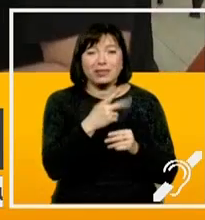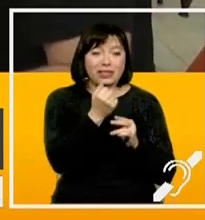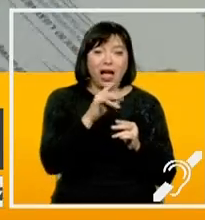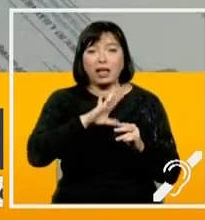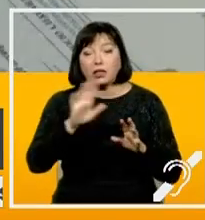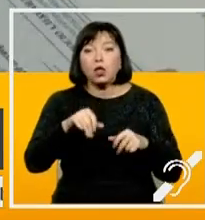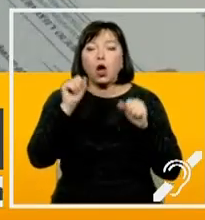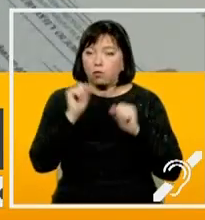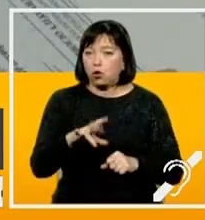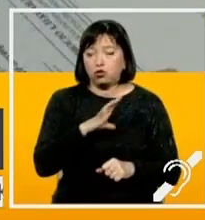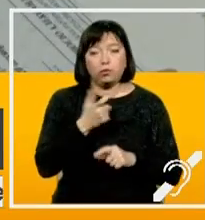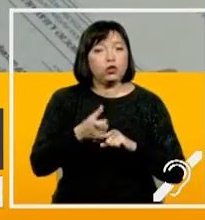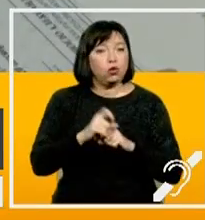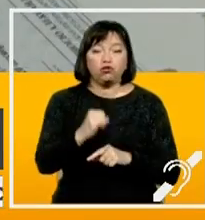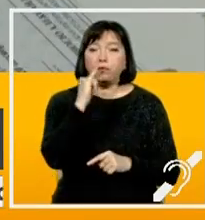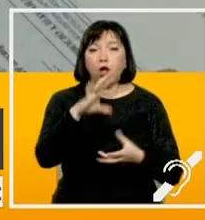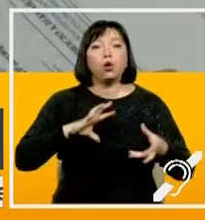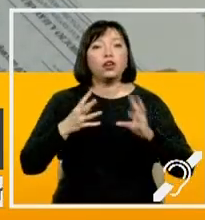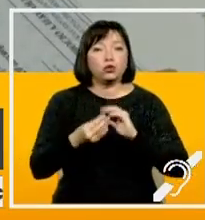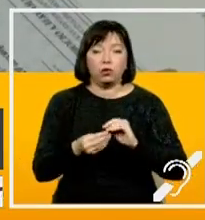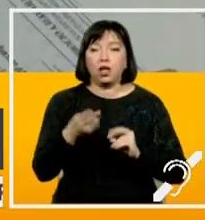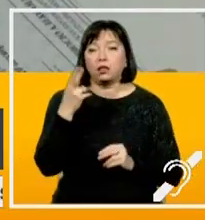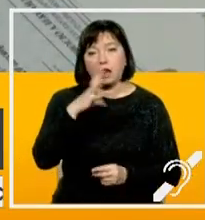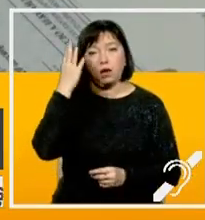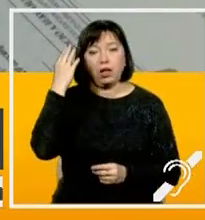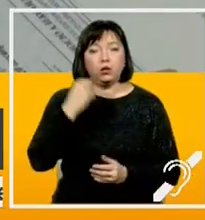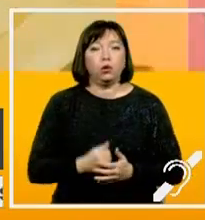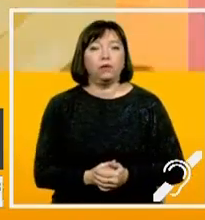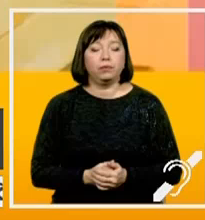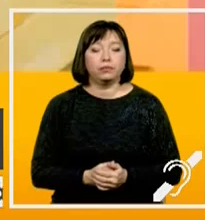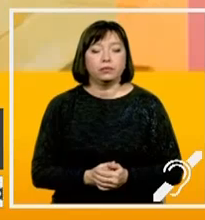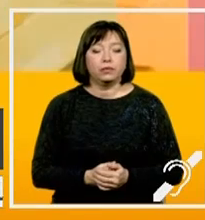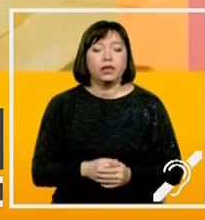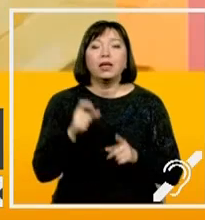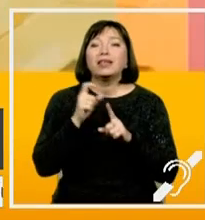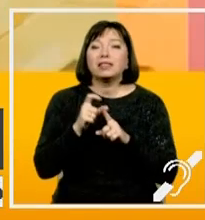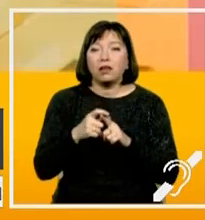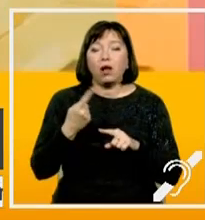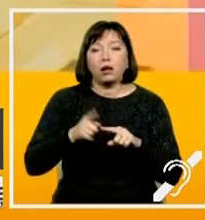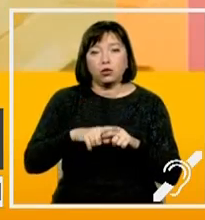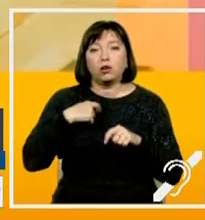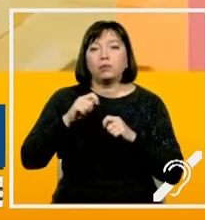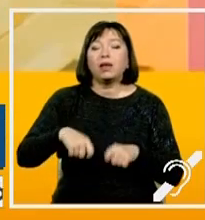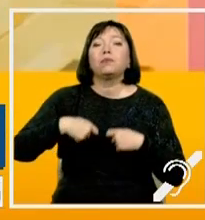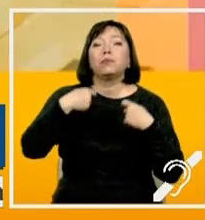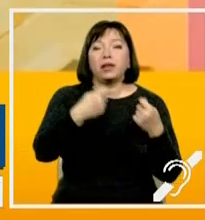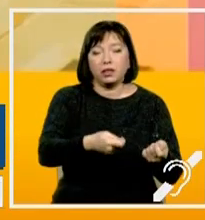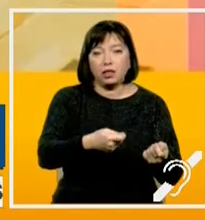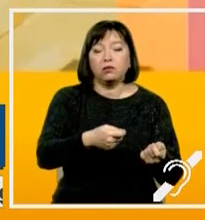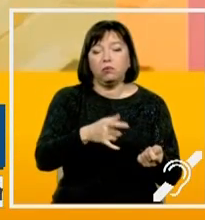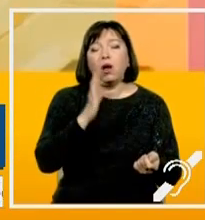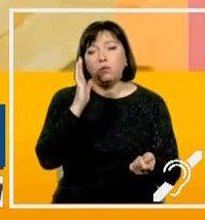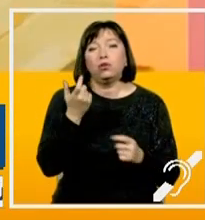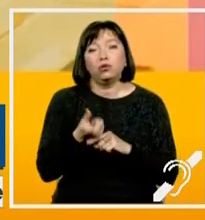genera consecințe nu foarte favorabile pentru Republica Moldova. Mesajul pe care îl vom transmite va fi unul